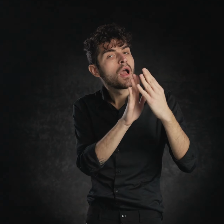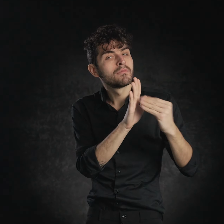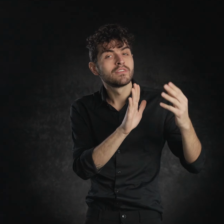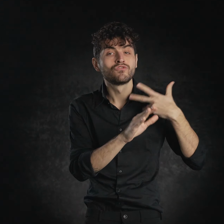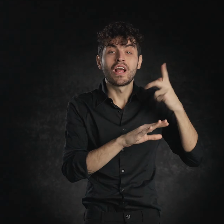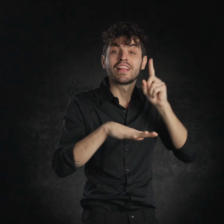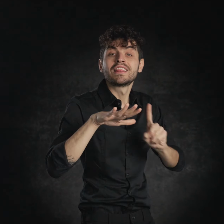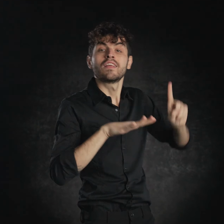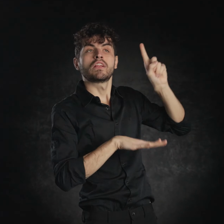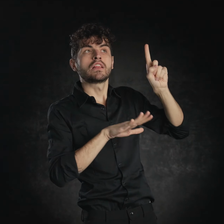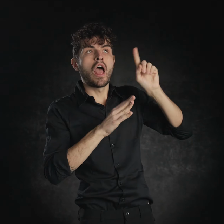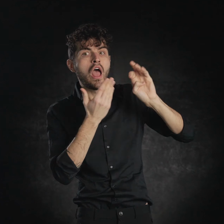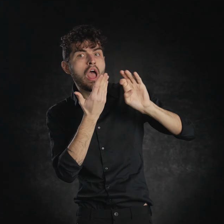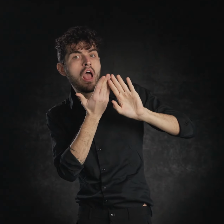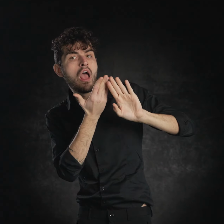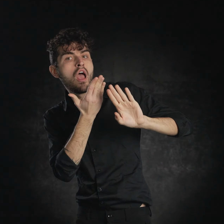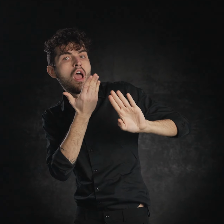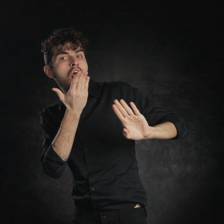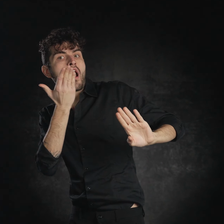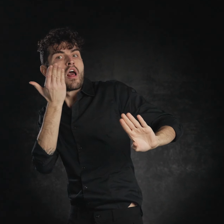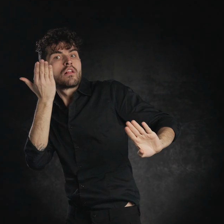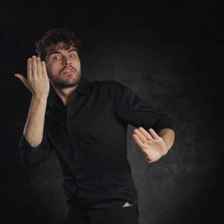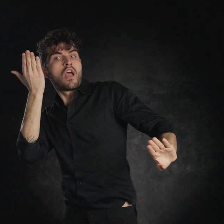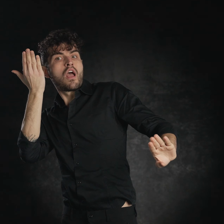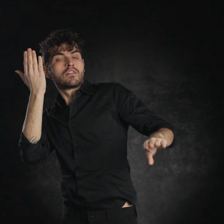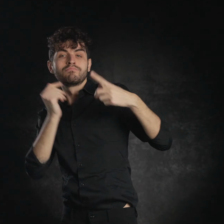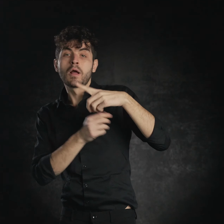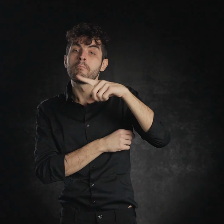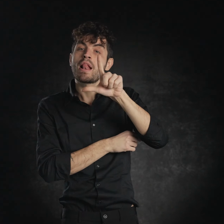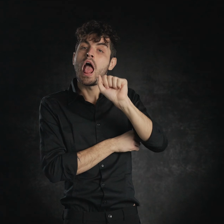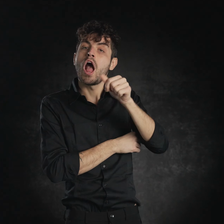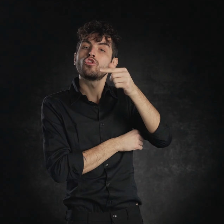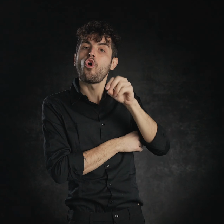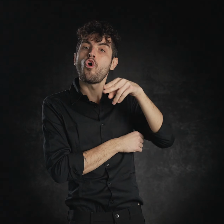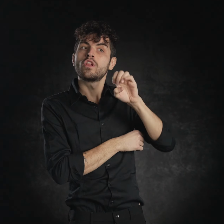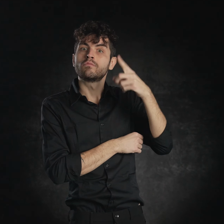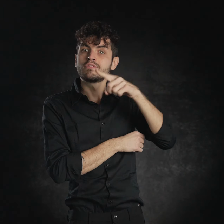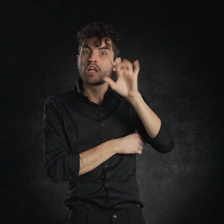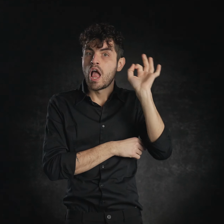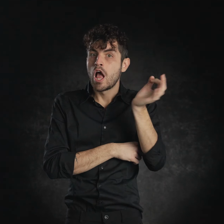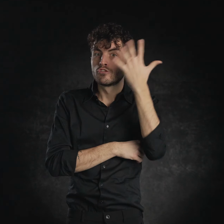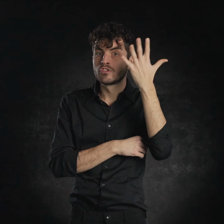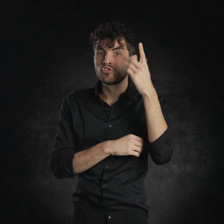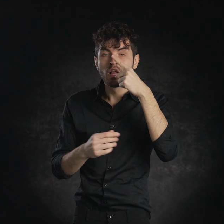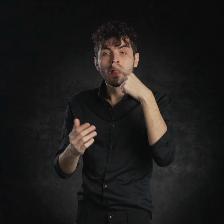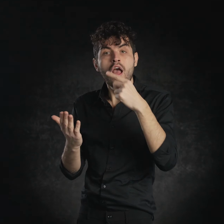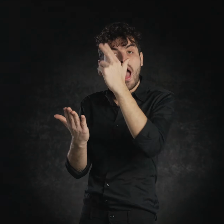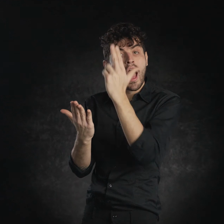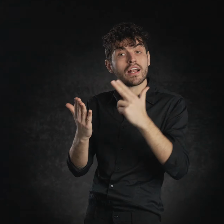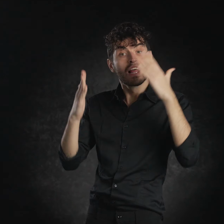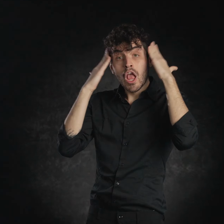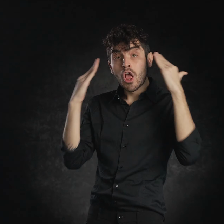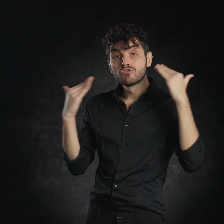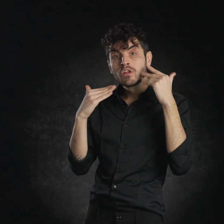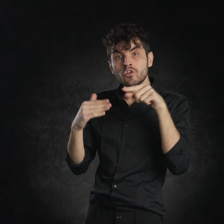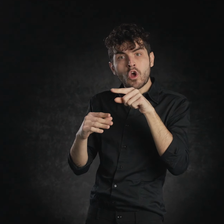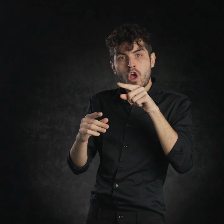dall'idea ci allontana dal Divino dice però sempre Platone tutto questo ad eccezione